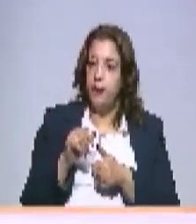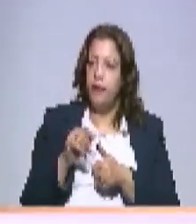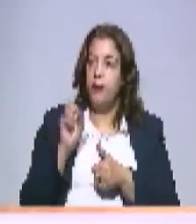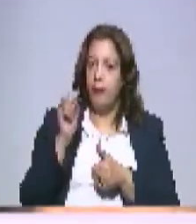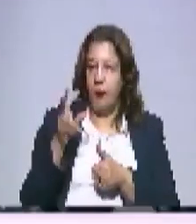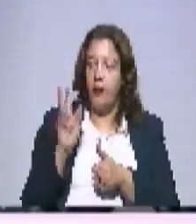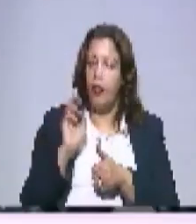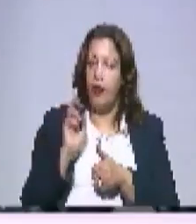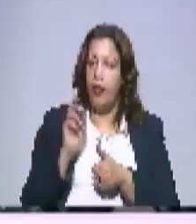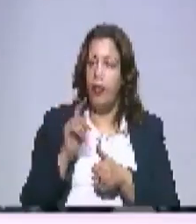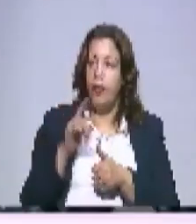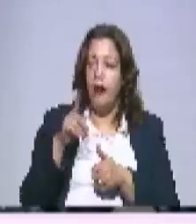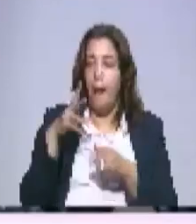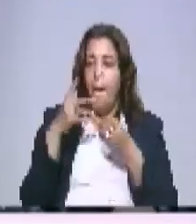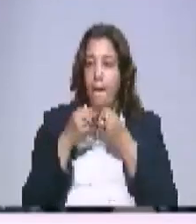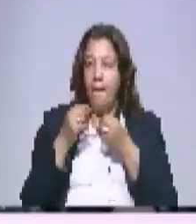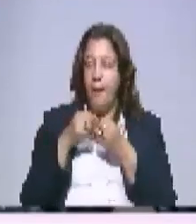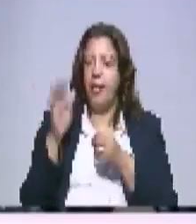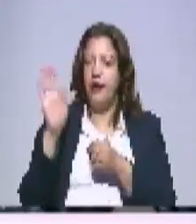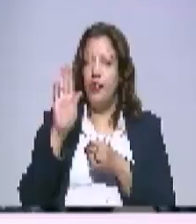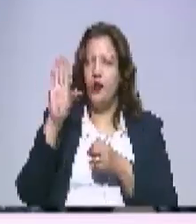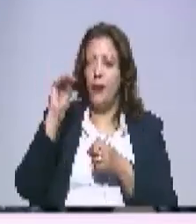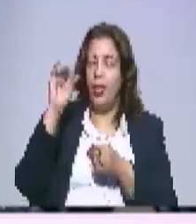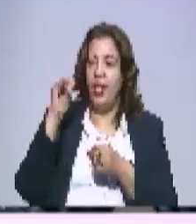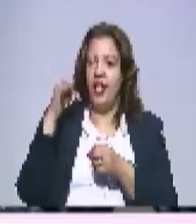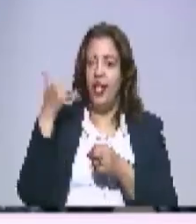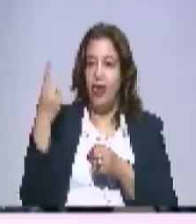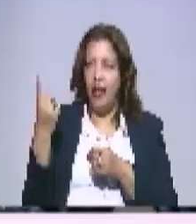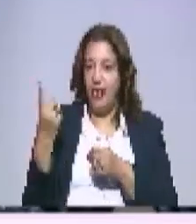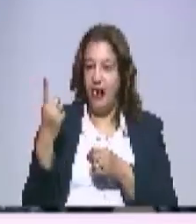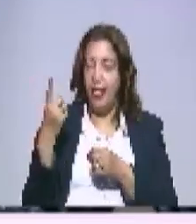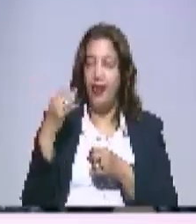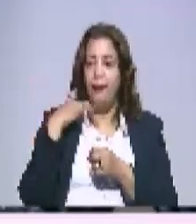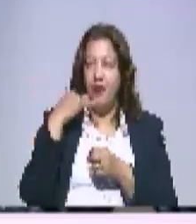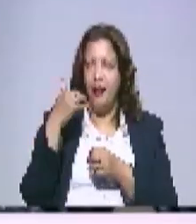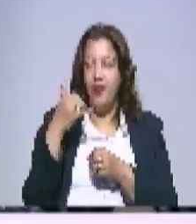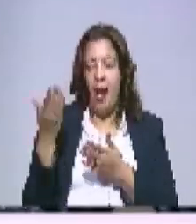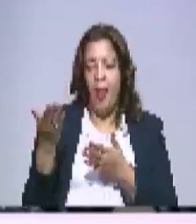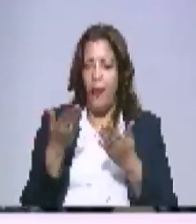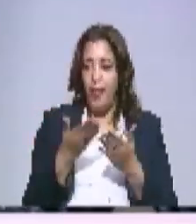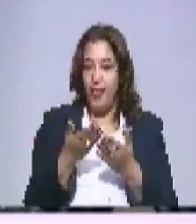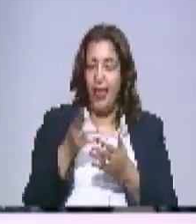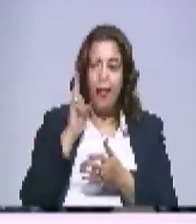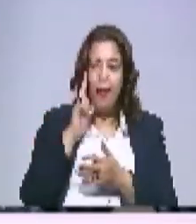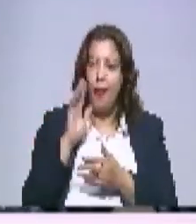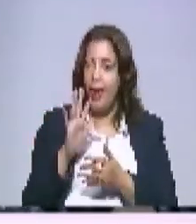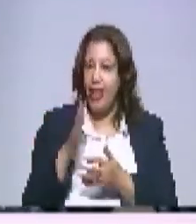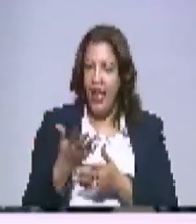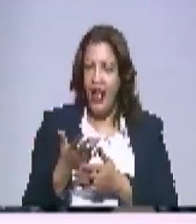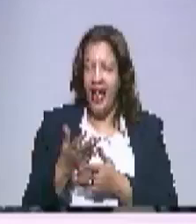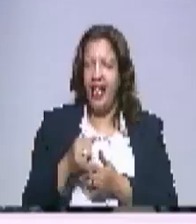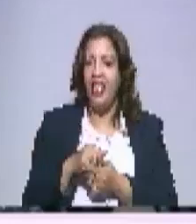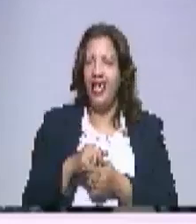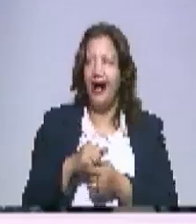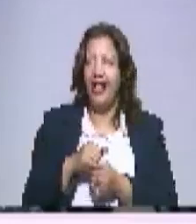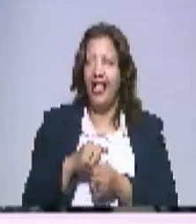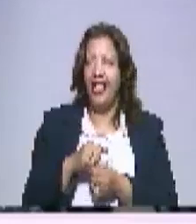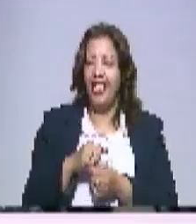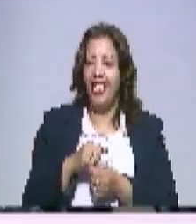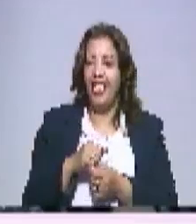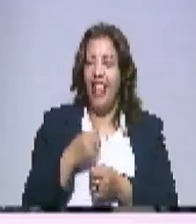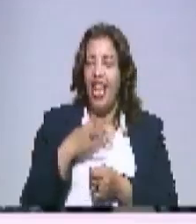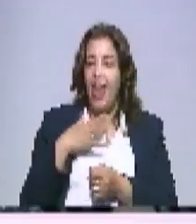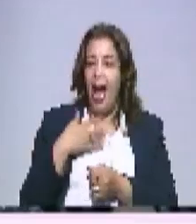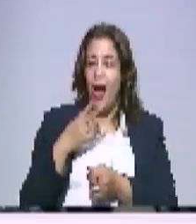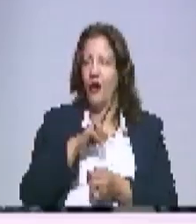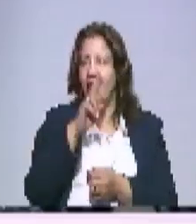طيب احنا هناخد استاذة سهير. مساء الخير. مساء النور. ازيك؟ اهلا بحضرتك، ايه الاخبار؟ كله تمام. كنت عايزة اسال